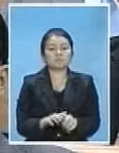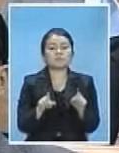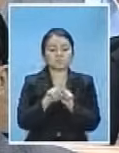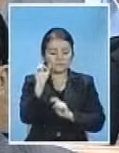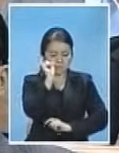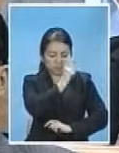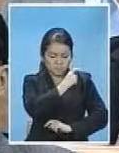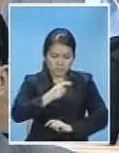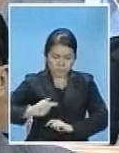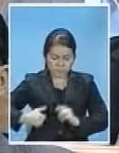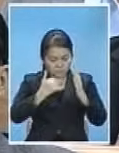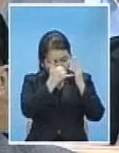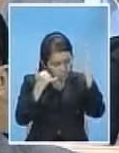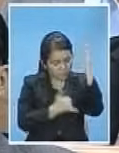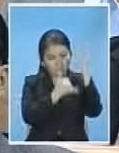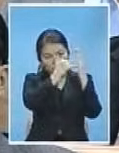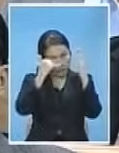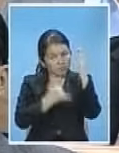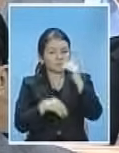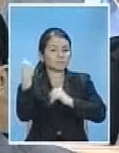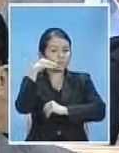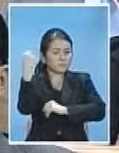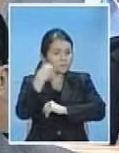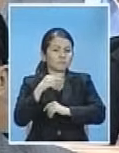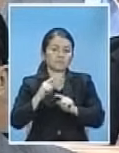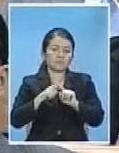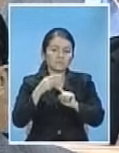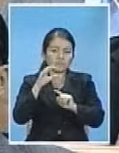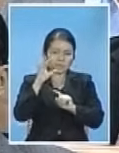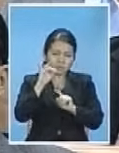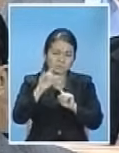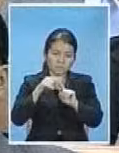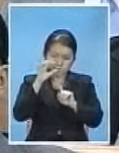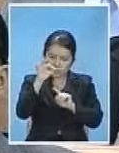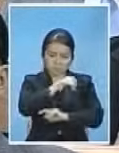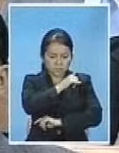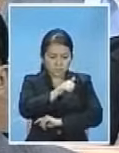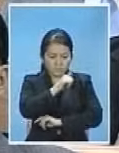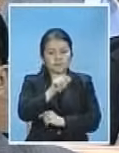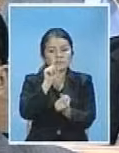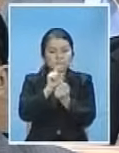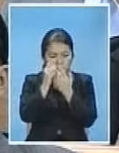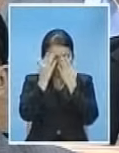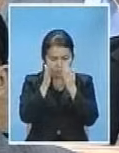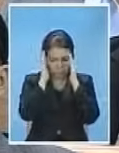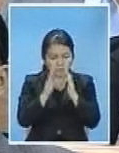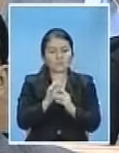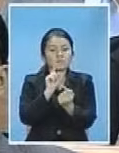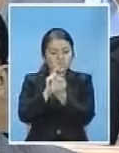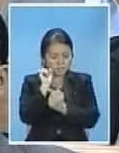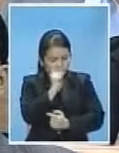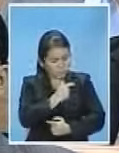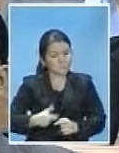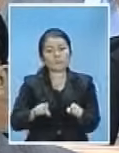ด็จอย่างนี้ครับเดือนสิงหากันยาเนี่ยทุกปีพี่น้องพุทธมุสลิมมารับเสด็จเหตุ